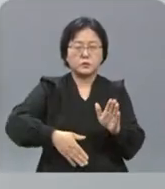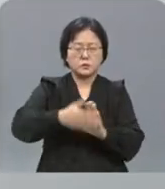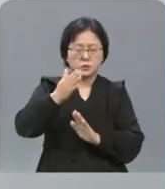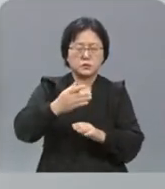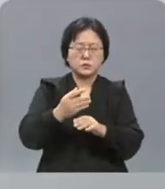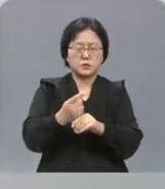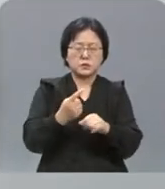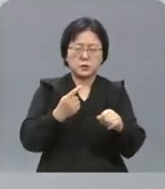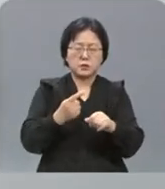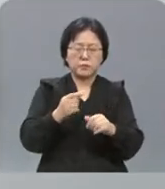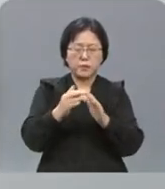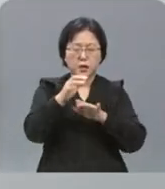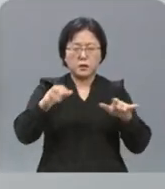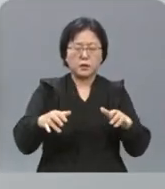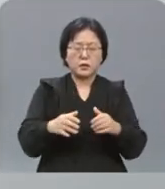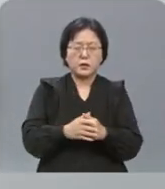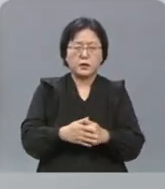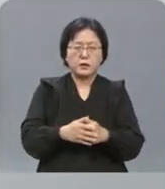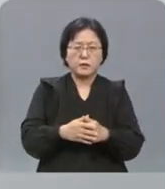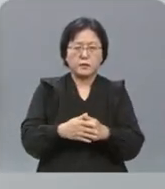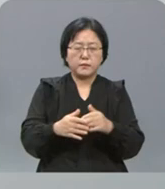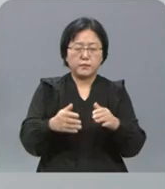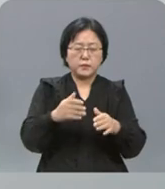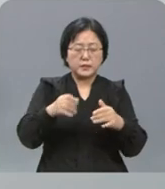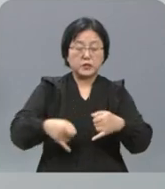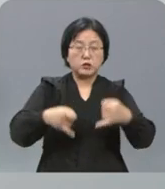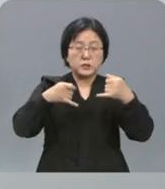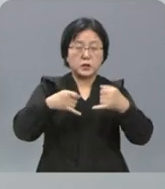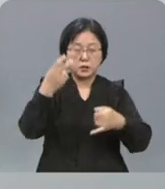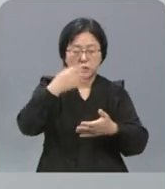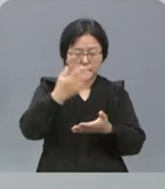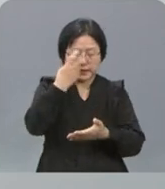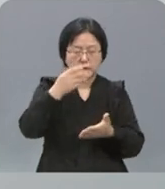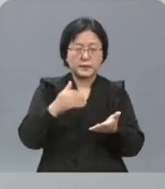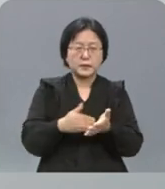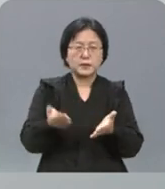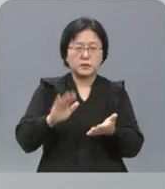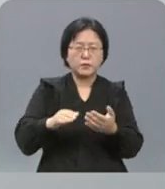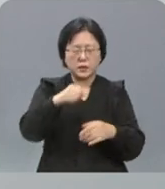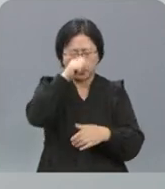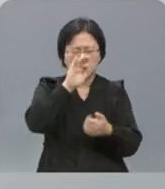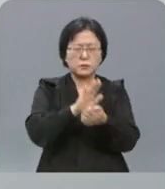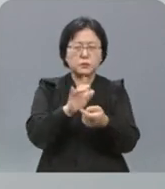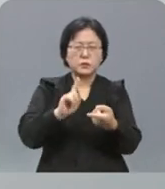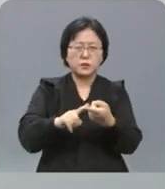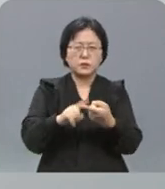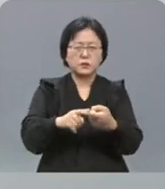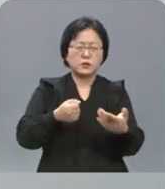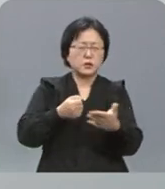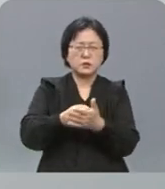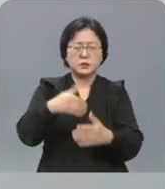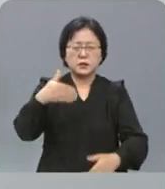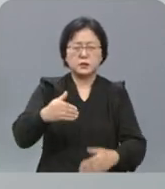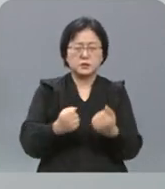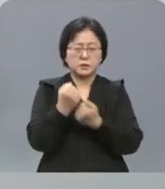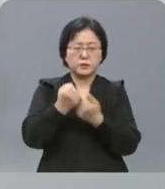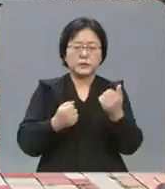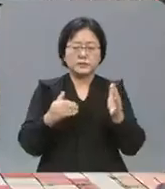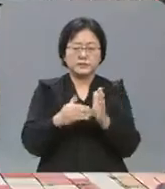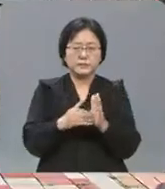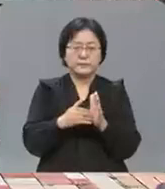지난해 마을버스 전체의 적자 규모 계산은 끝났다면서도 재정 지원 여부에 대해서는 아직 결정하지 않았다고